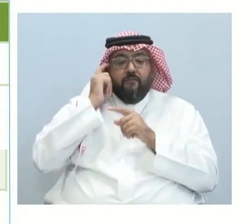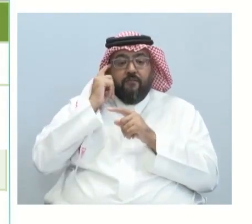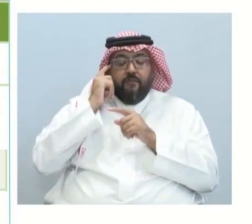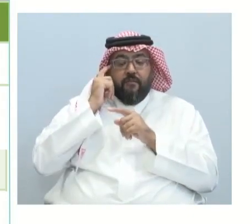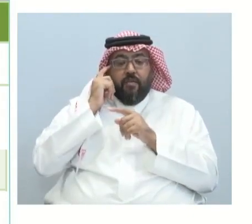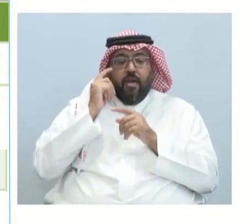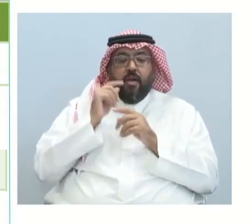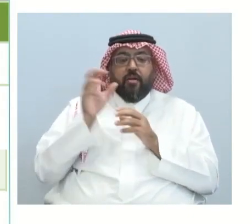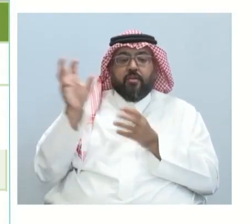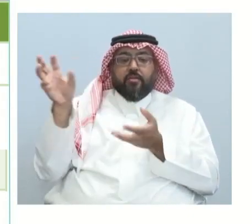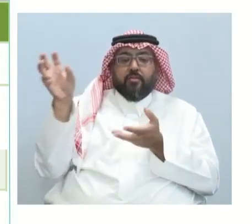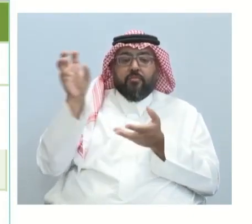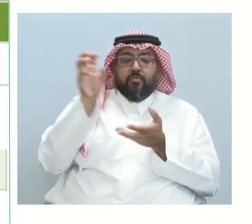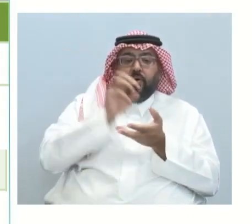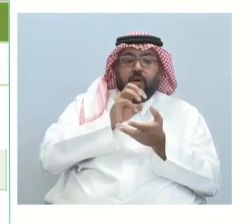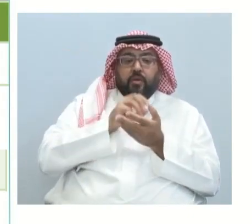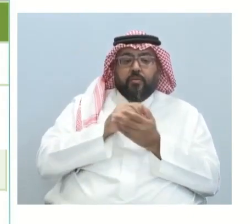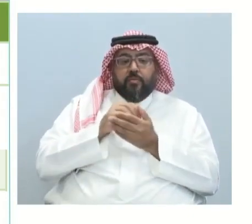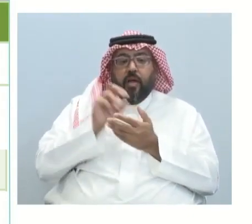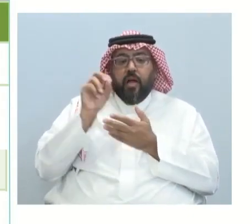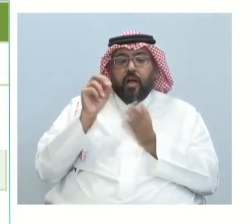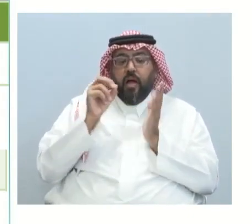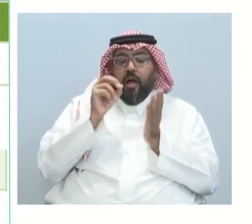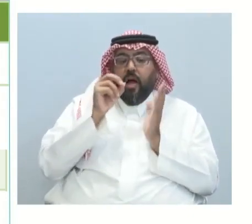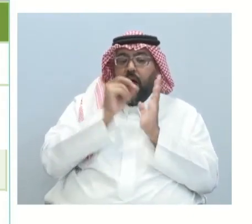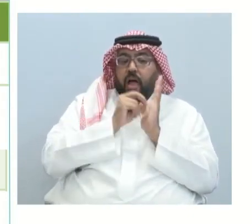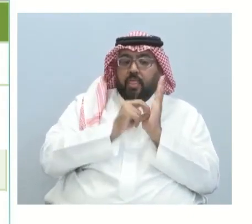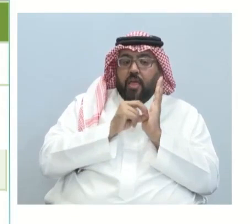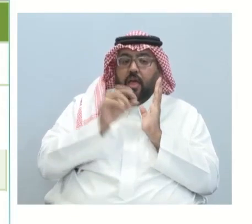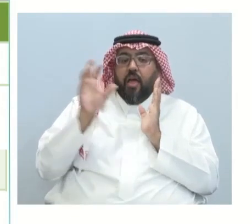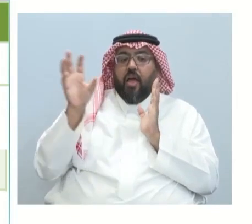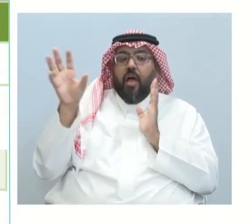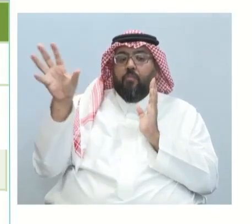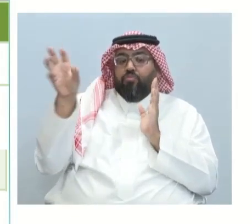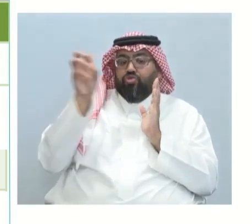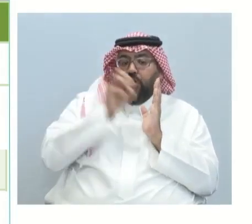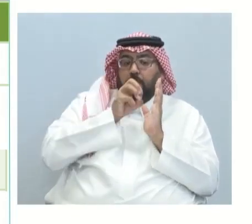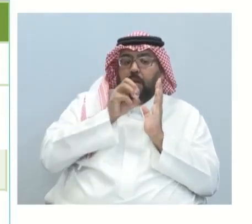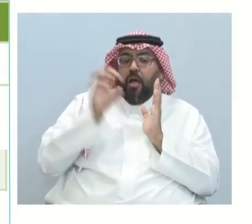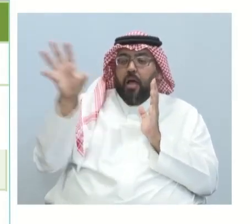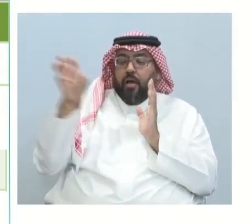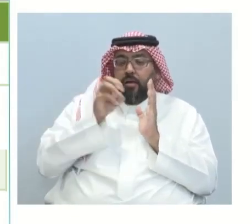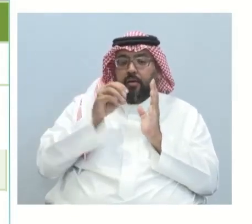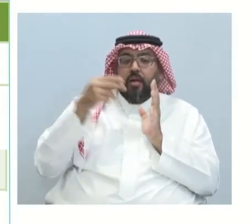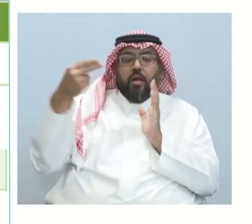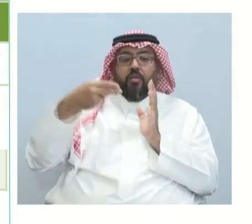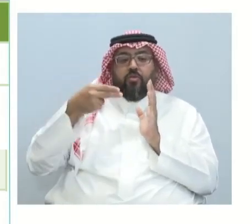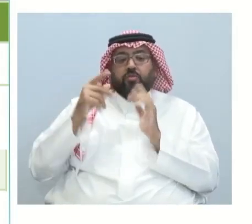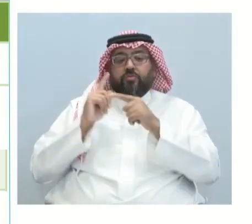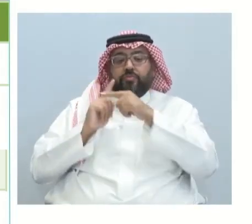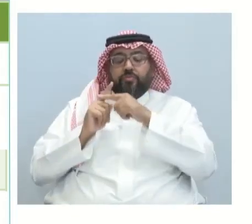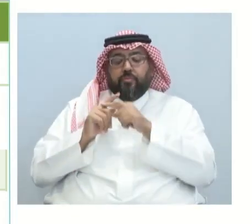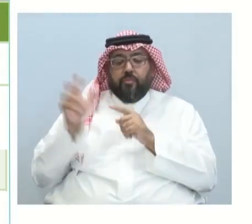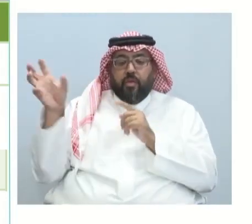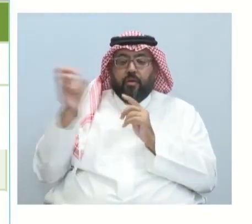برونسد لوري ان هي الماده المستقبله لمين لايون الهيدروجين هذا